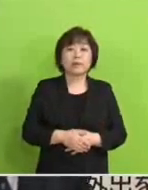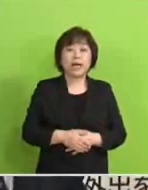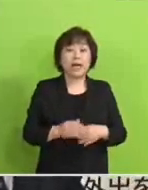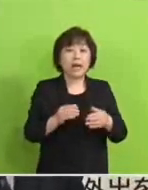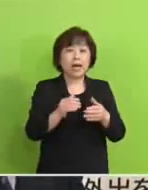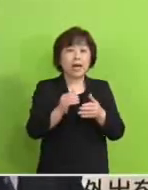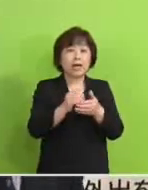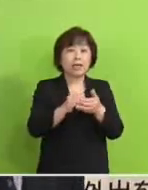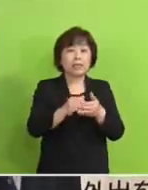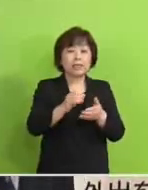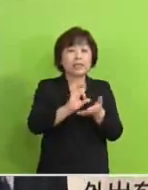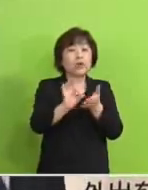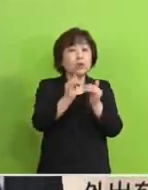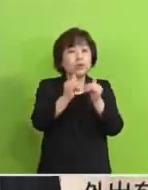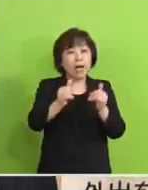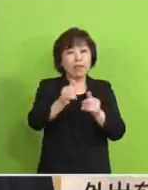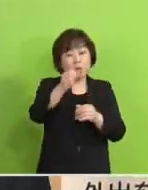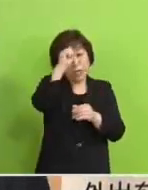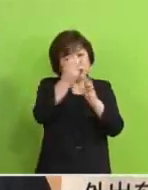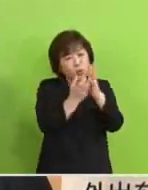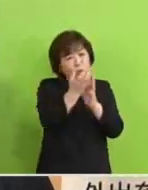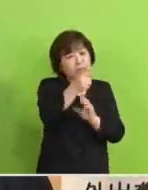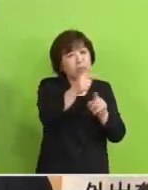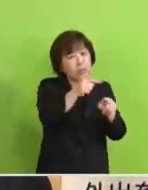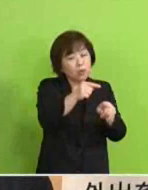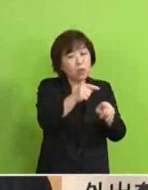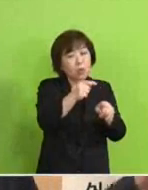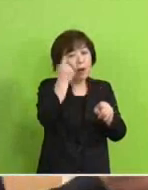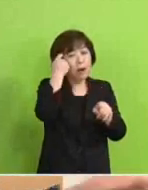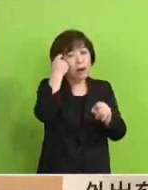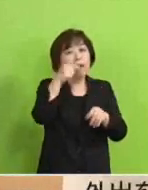利用者の発症日を踏まえますと、